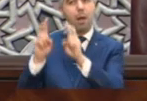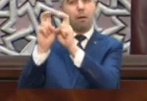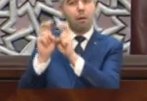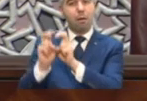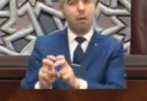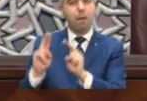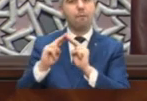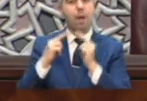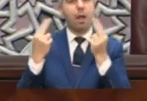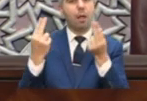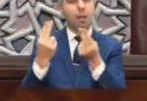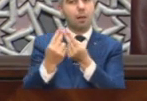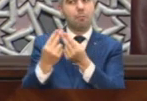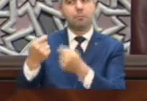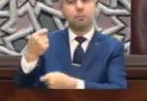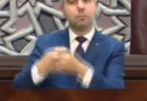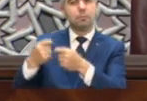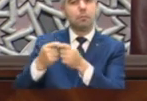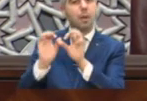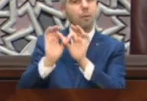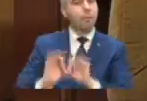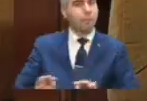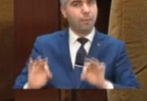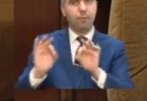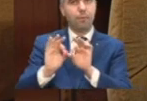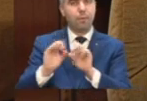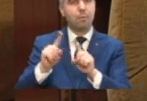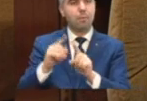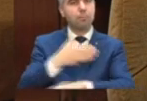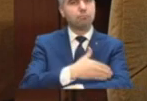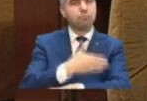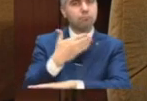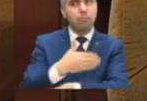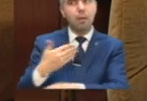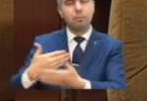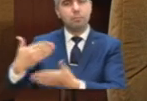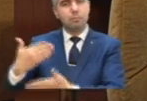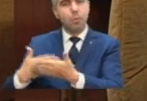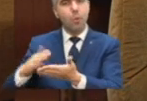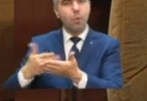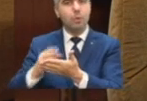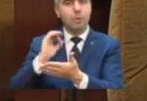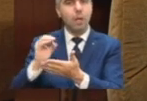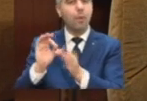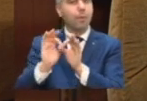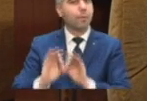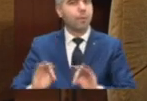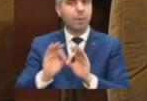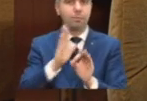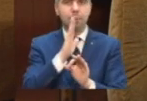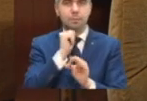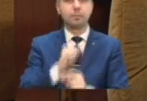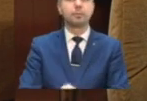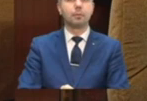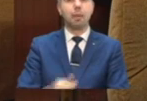مطبوعة بتراجع العرض والطلب بفعل اضطراب في سلاسل التوريد الدولية وتأثر حركة الأفراد وتدفق رؤوس الأموال، وهو ما جعل